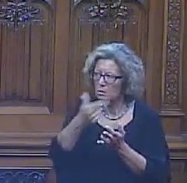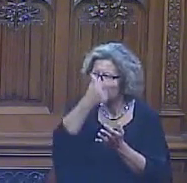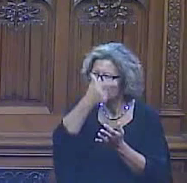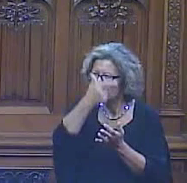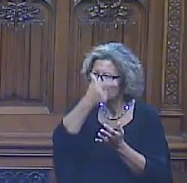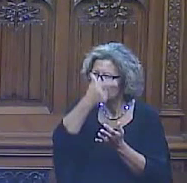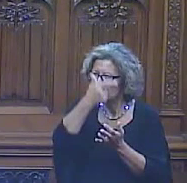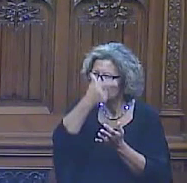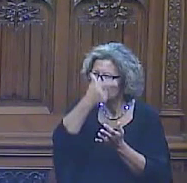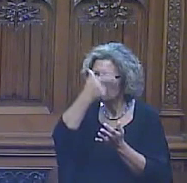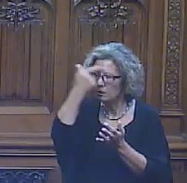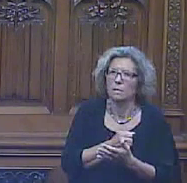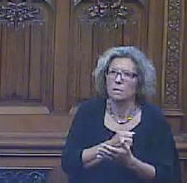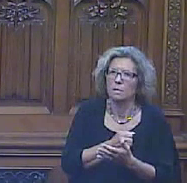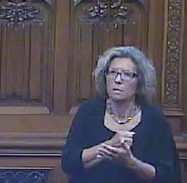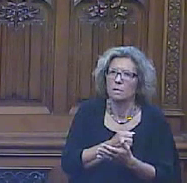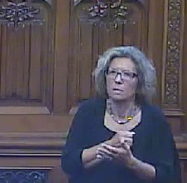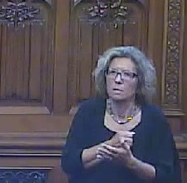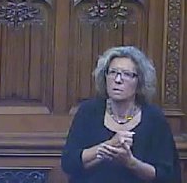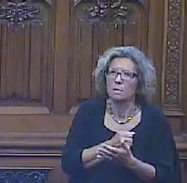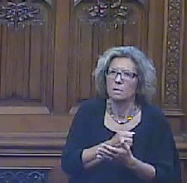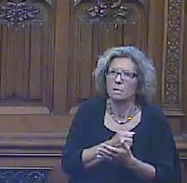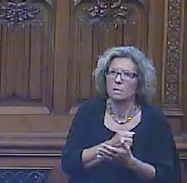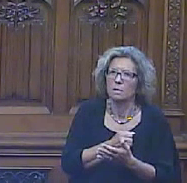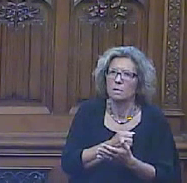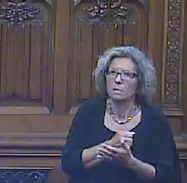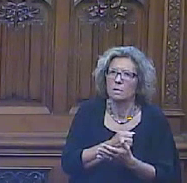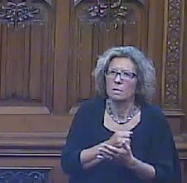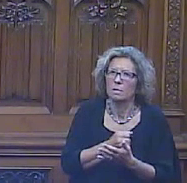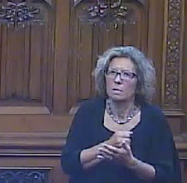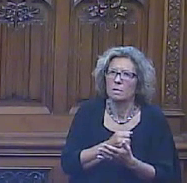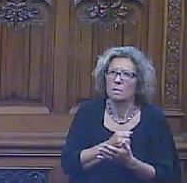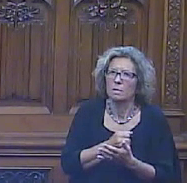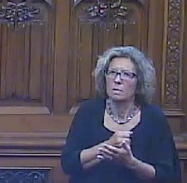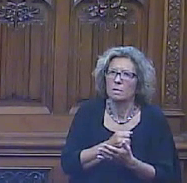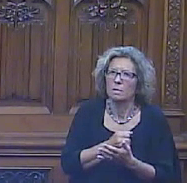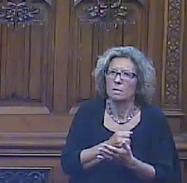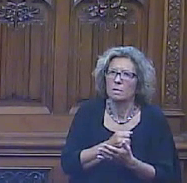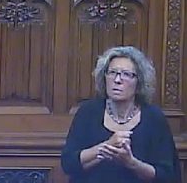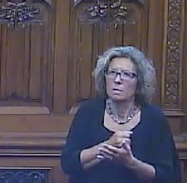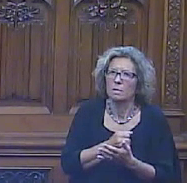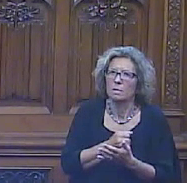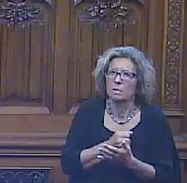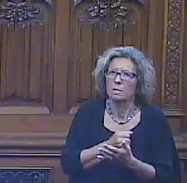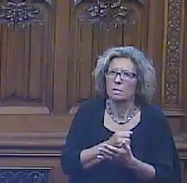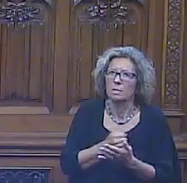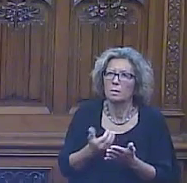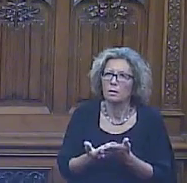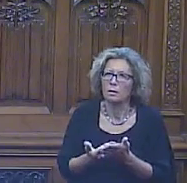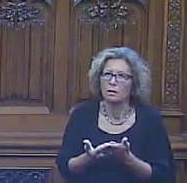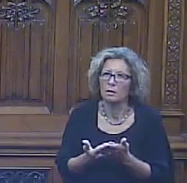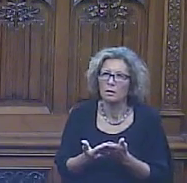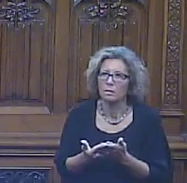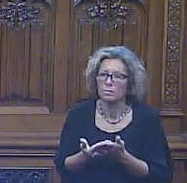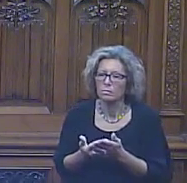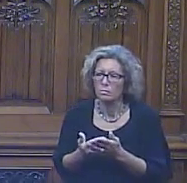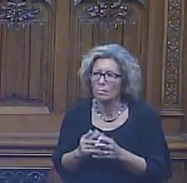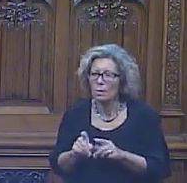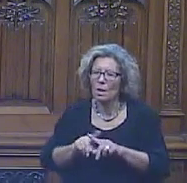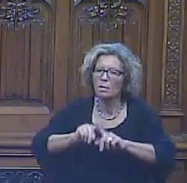Menschen auf ihrer Flucht ertrinken. Sie haben es nicht geschafft und zögerlich geschafft,